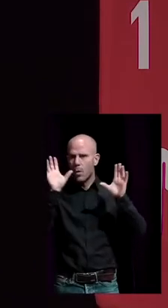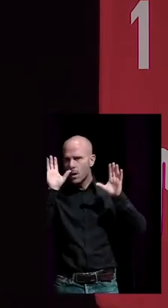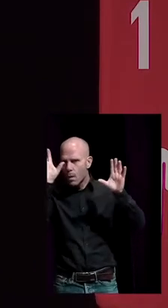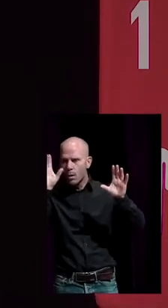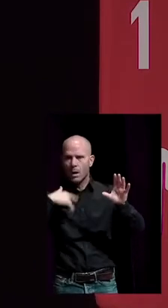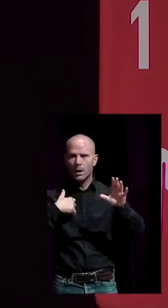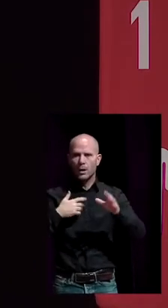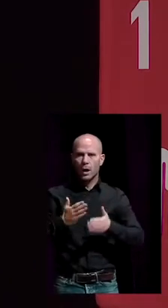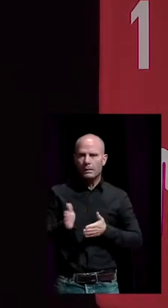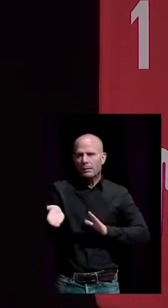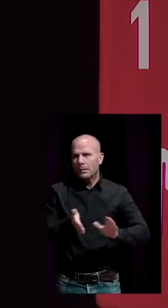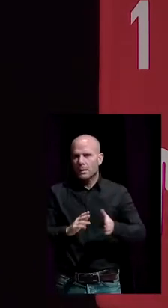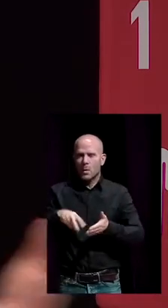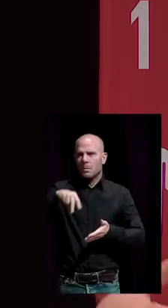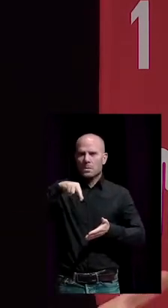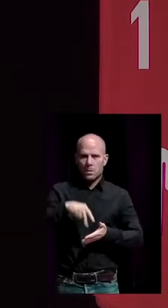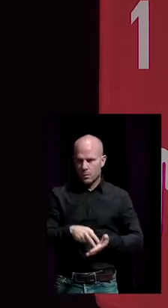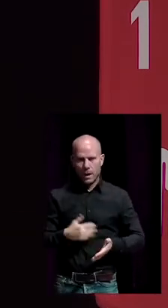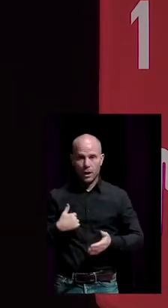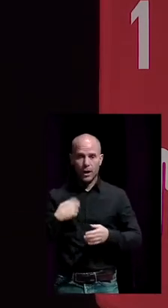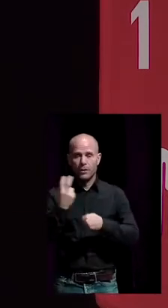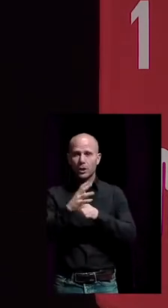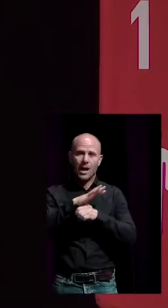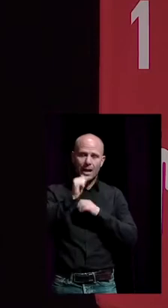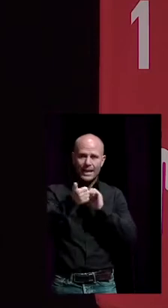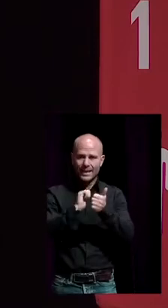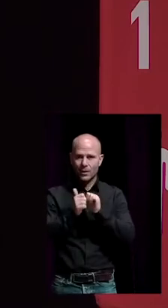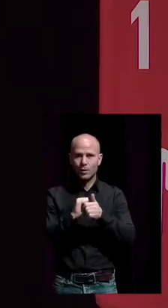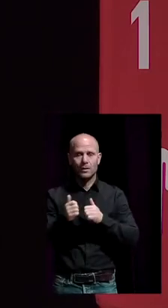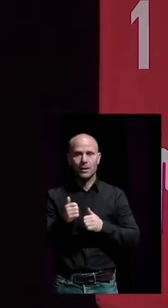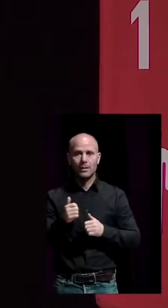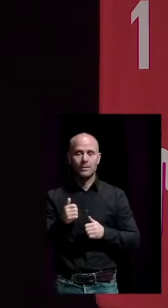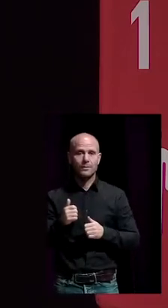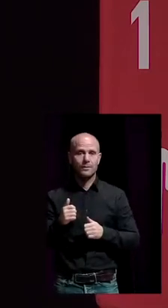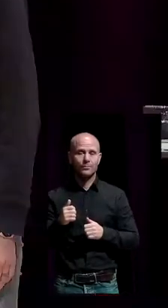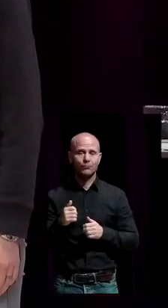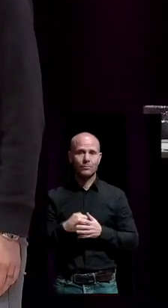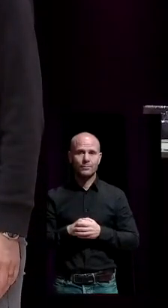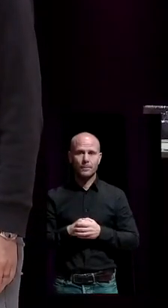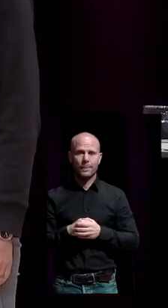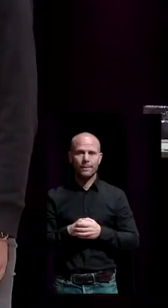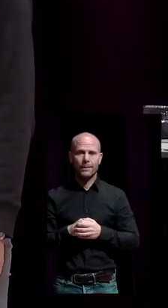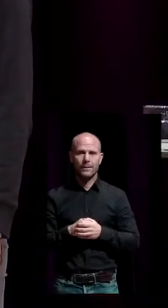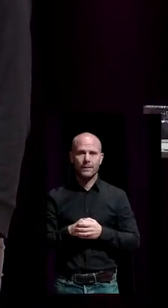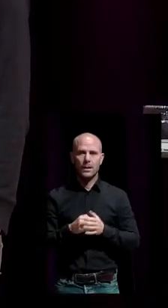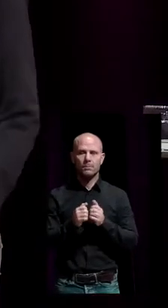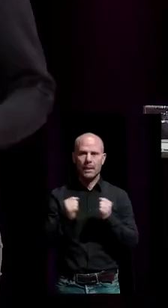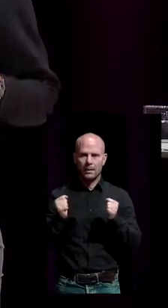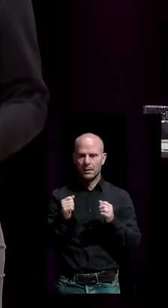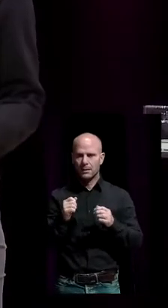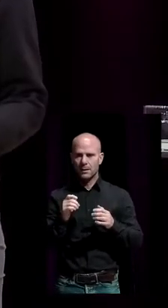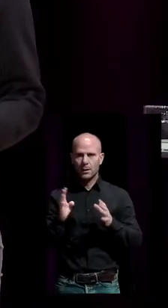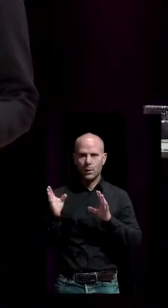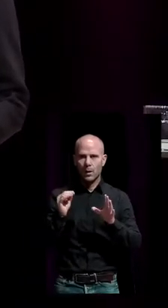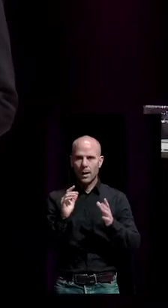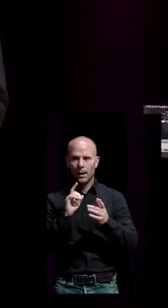jag åkte konståkning. Det var liksom, jag försökte mig på alla idrotter som bara fanns. Men som det blev där liksom, när man precis